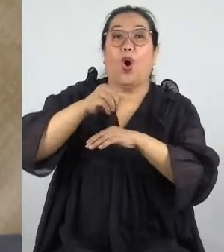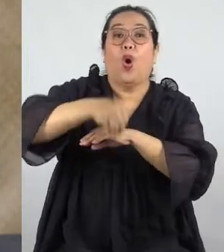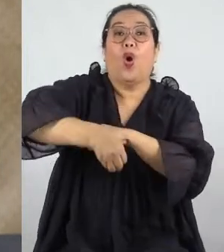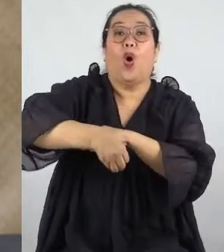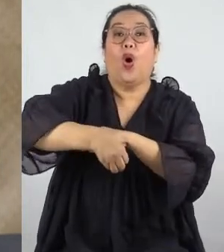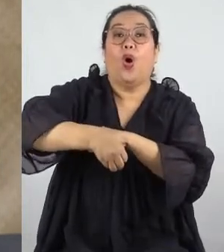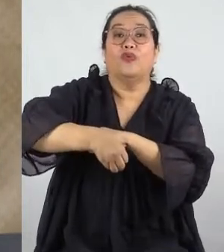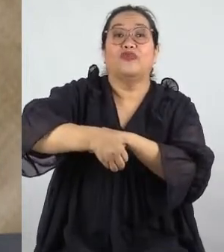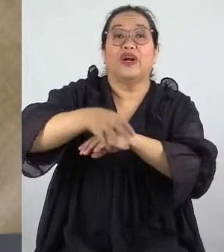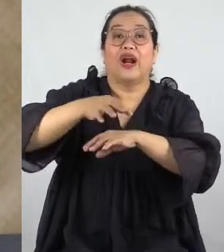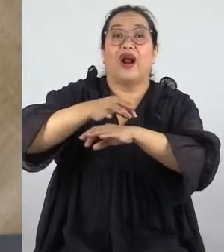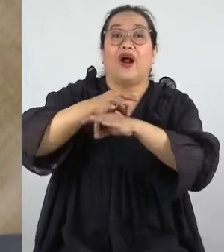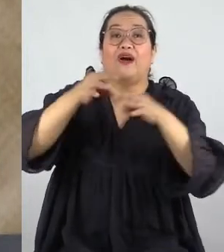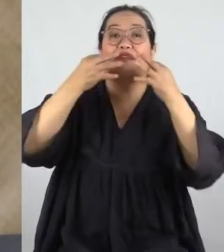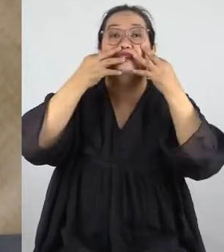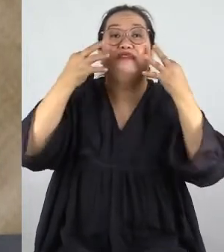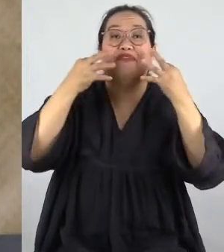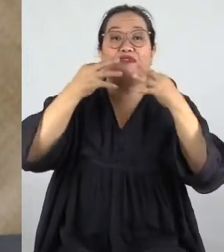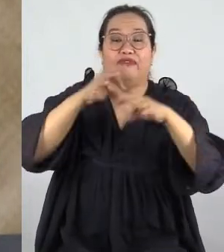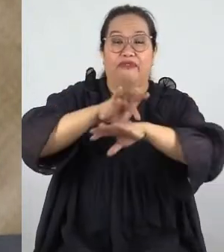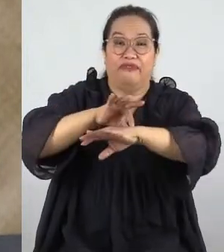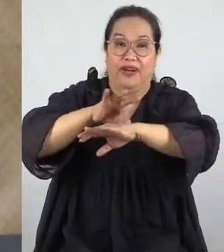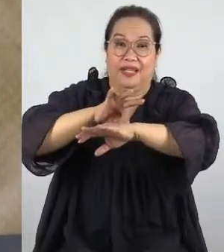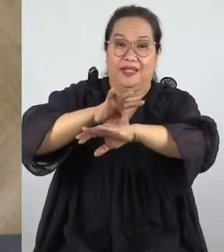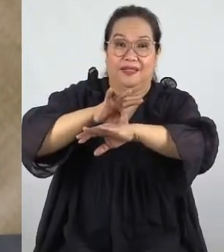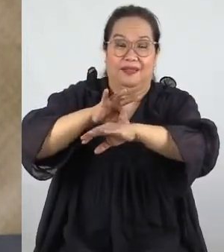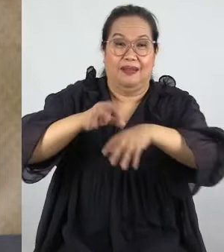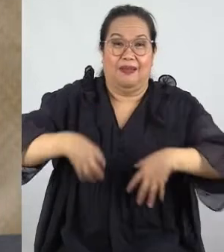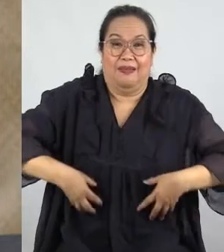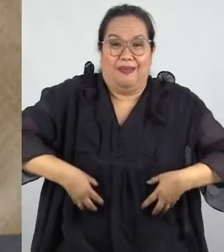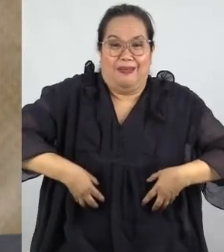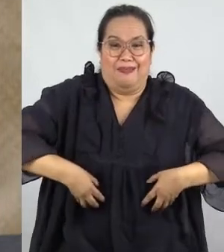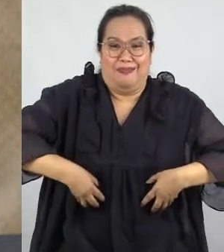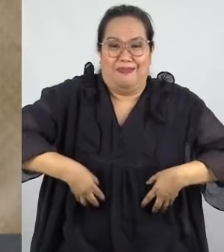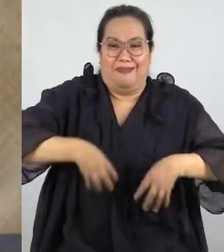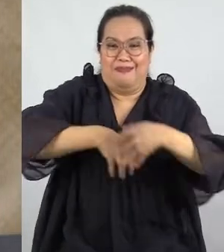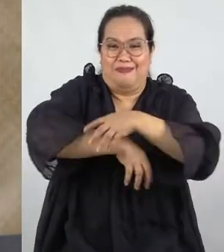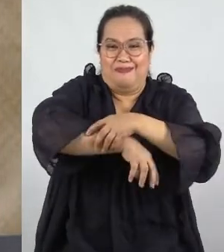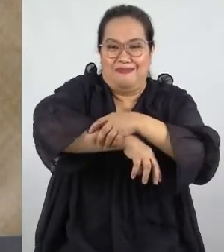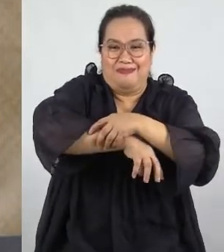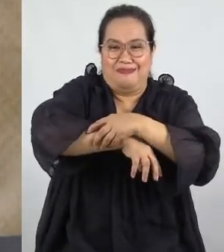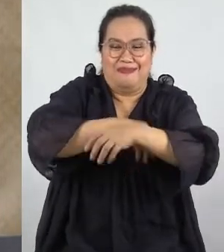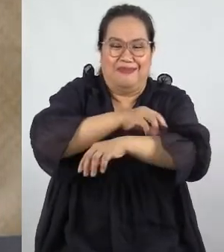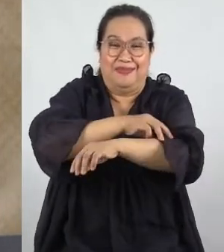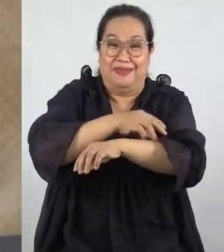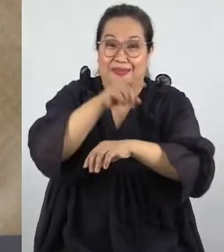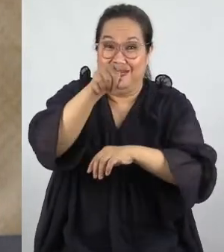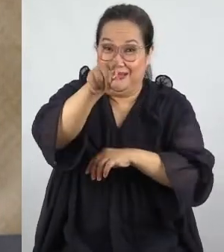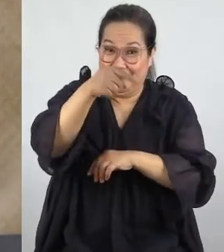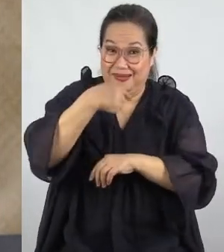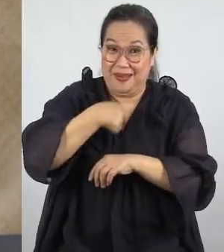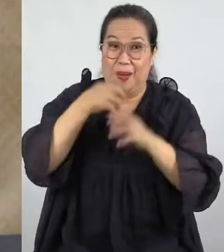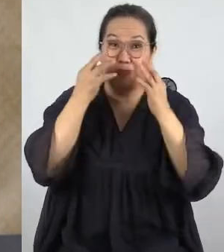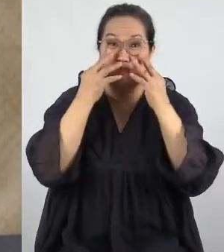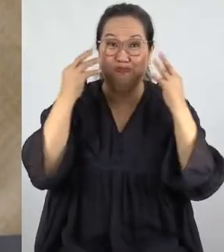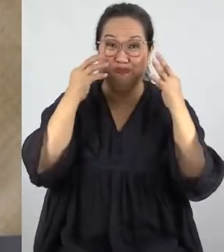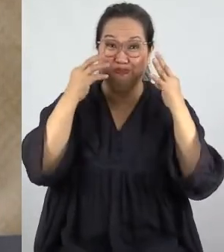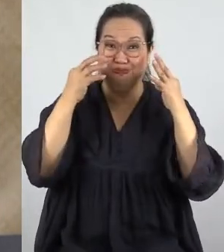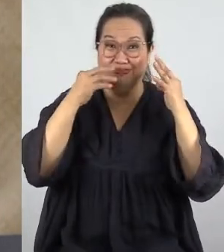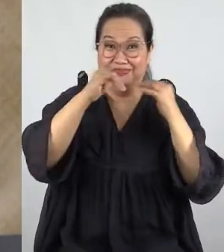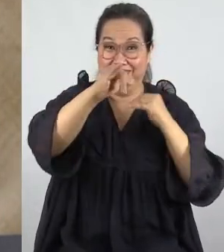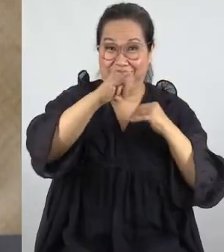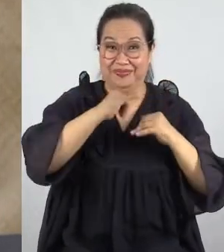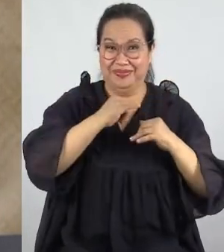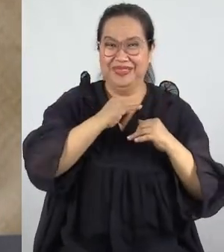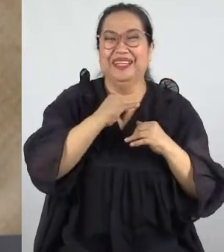excess flesh. Yun po ang ibig sabihin. Sa atin pong matataba, no? O ako